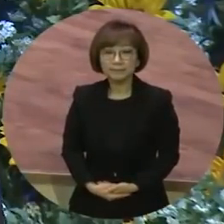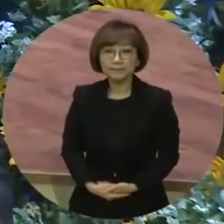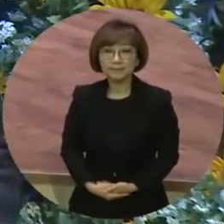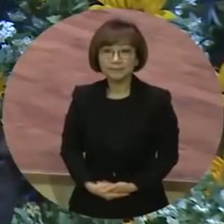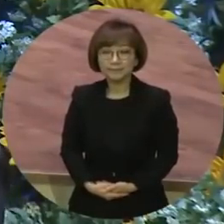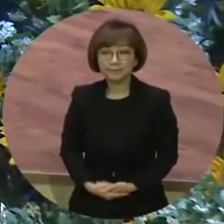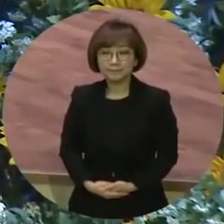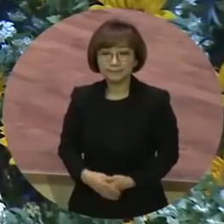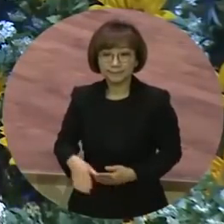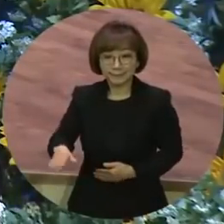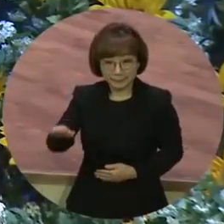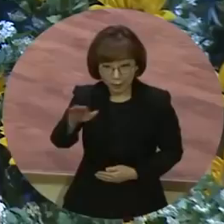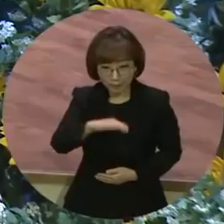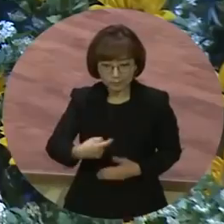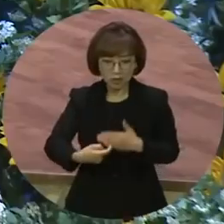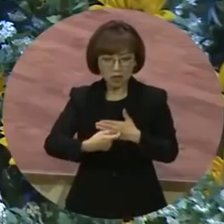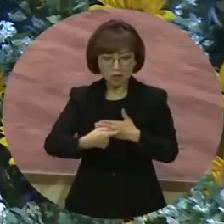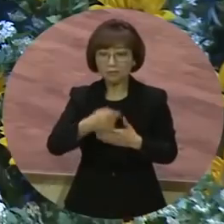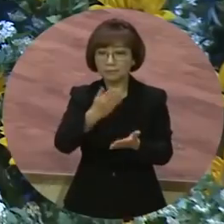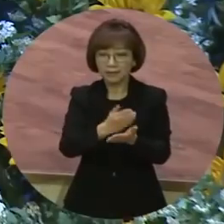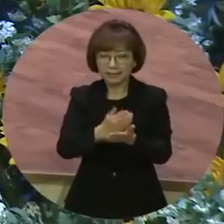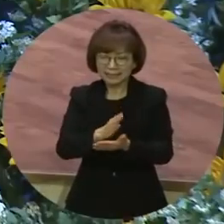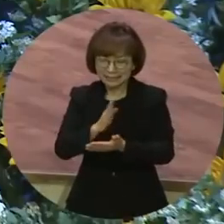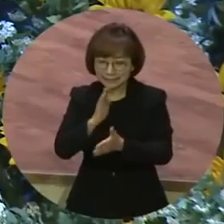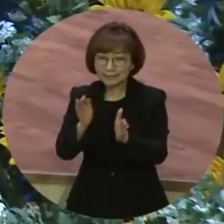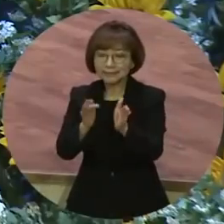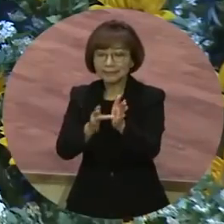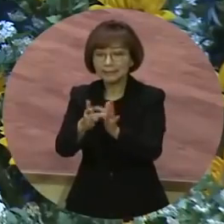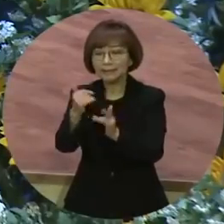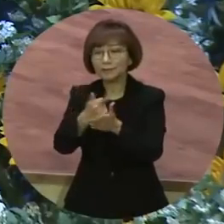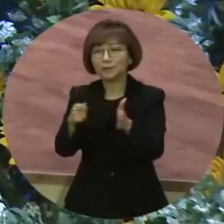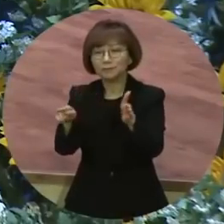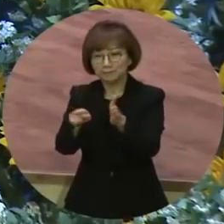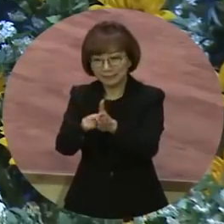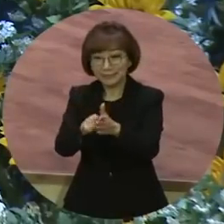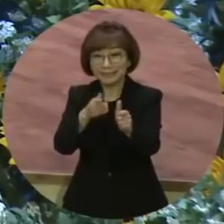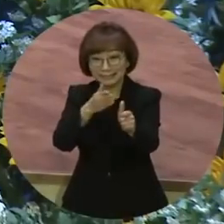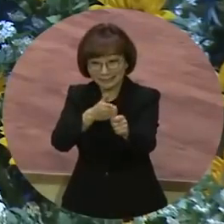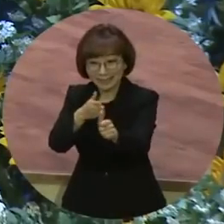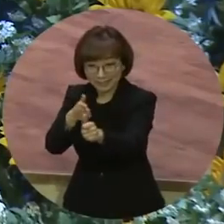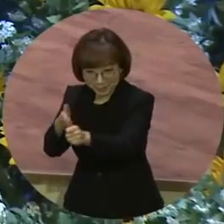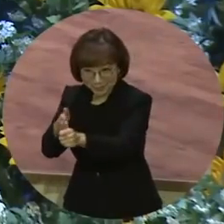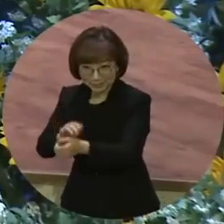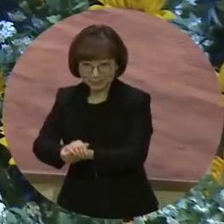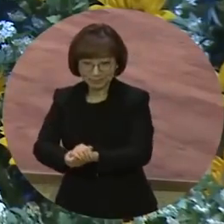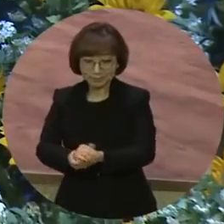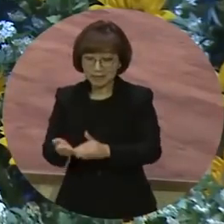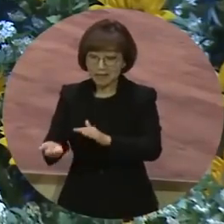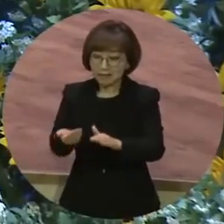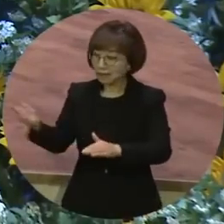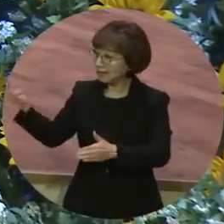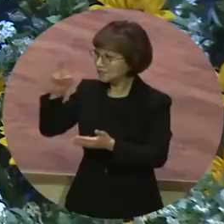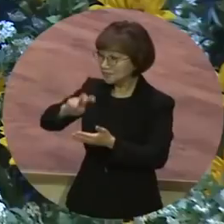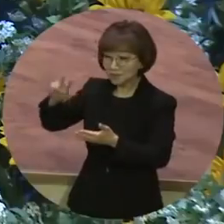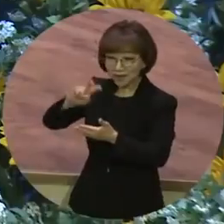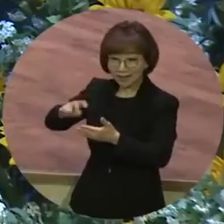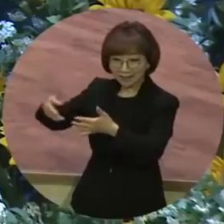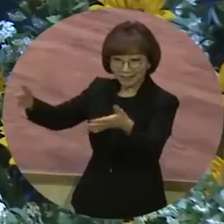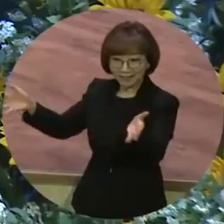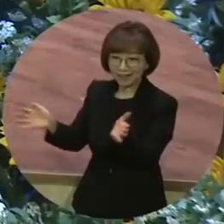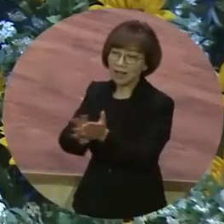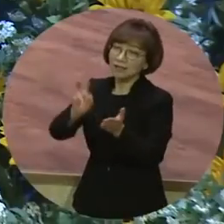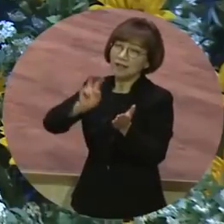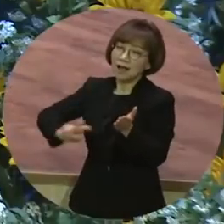예수 믿으세요. 막 저는 찬양을 하는데 이거는 내가 옛날부터 수십 년 전부터 수천 번 들었고